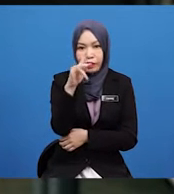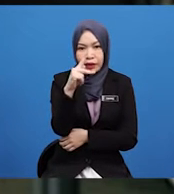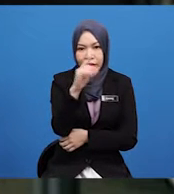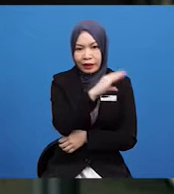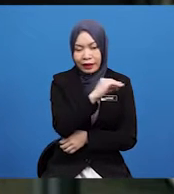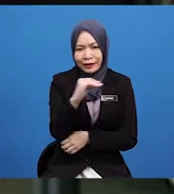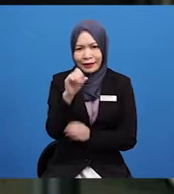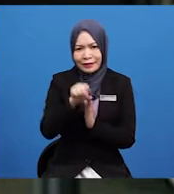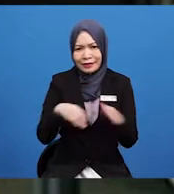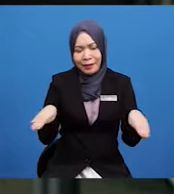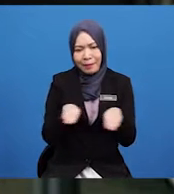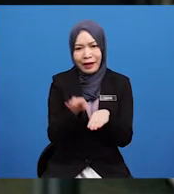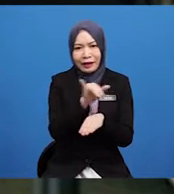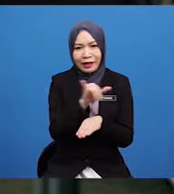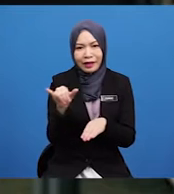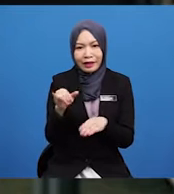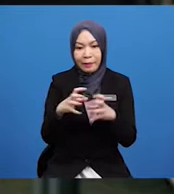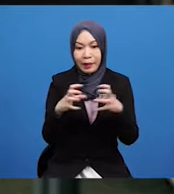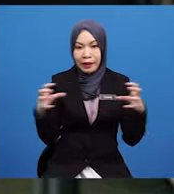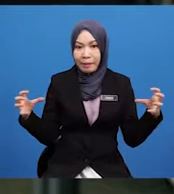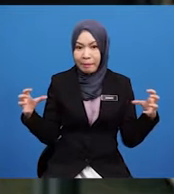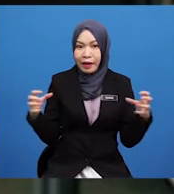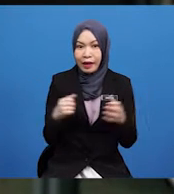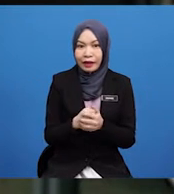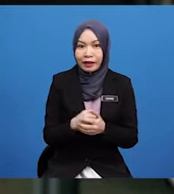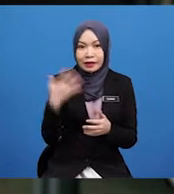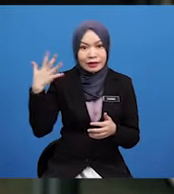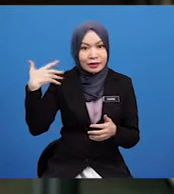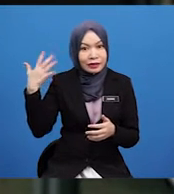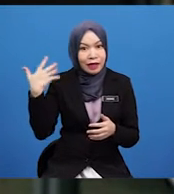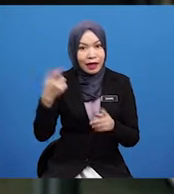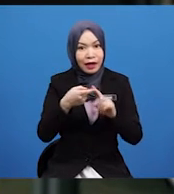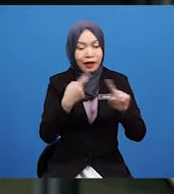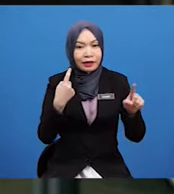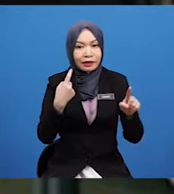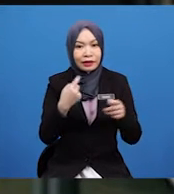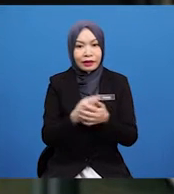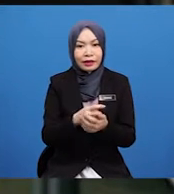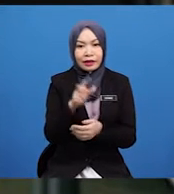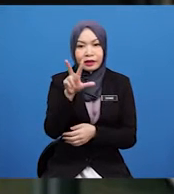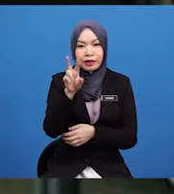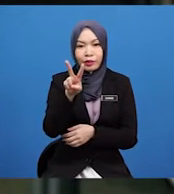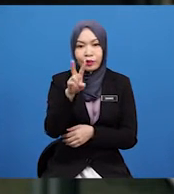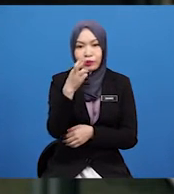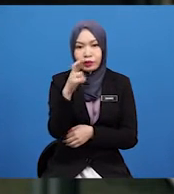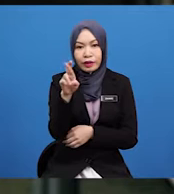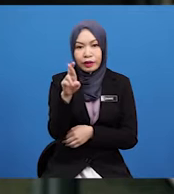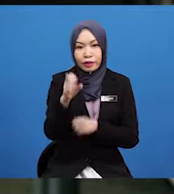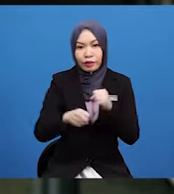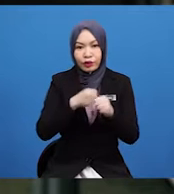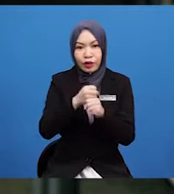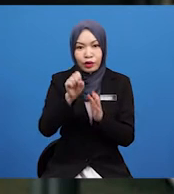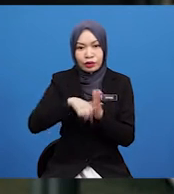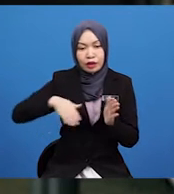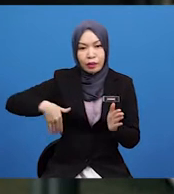murid-murid melihat Kembangan tamadun dari 30 ribu tahun sebelum masehi hingga sekarang